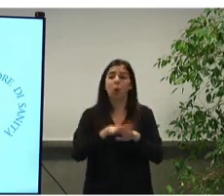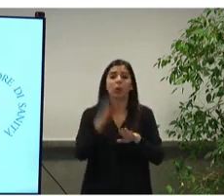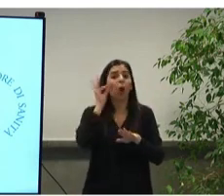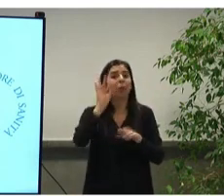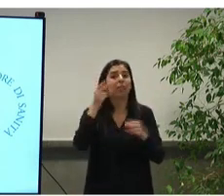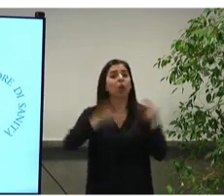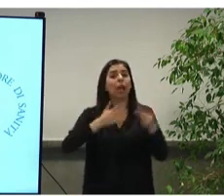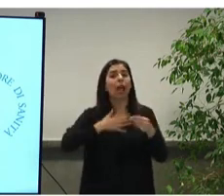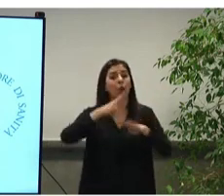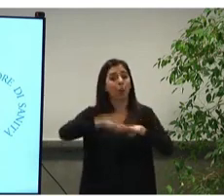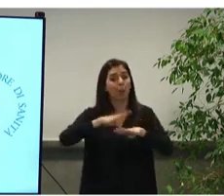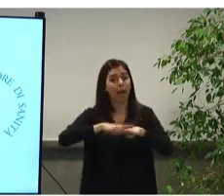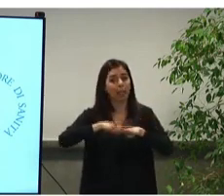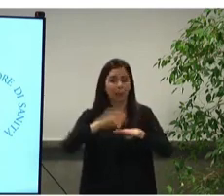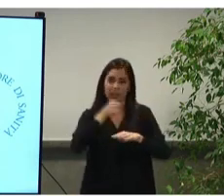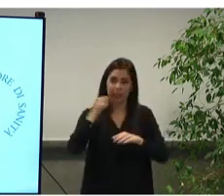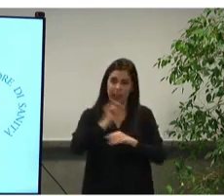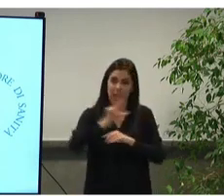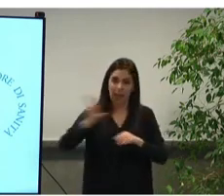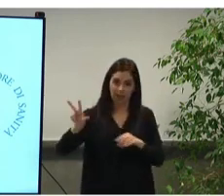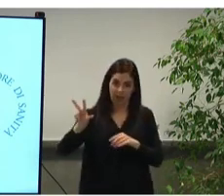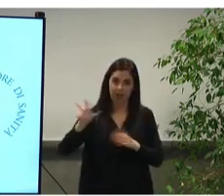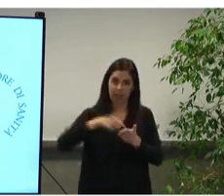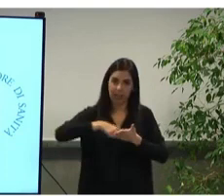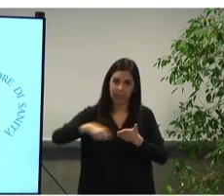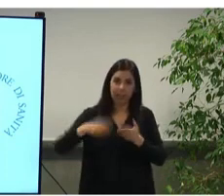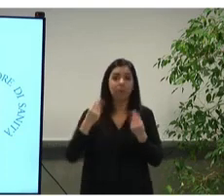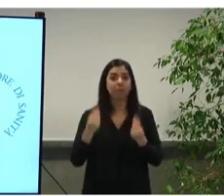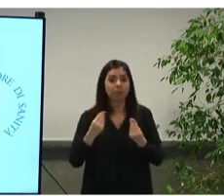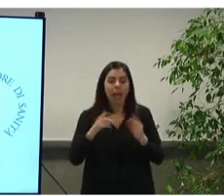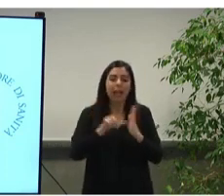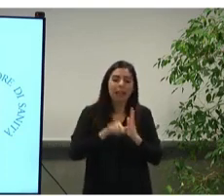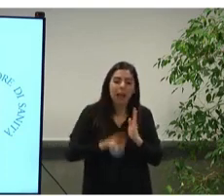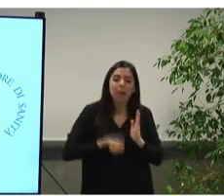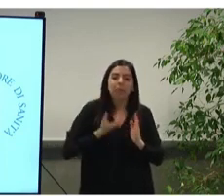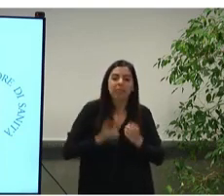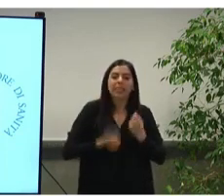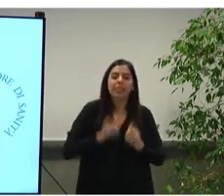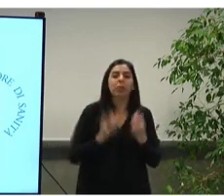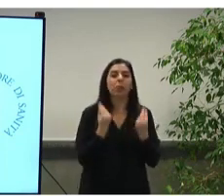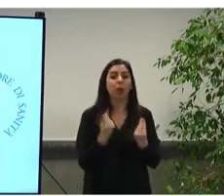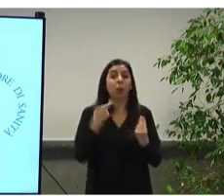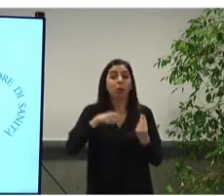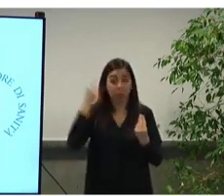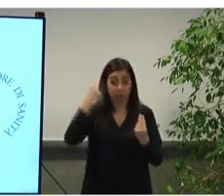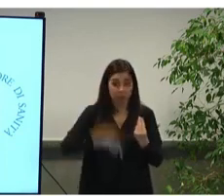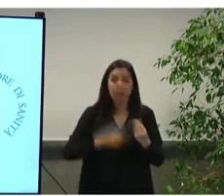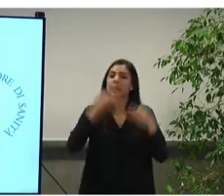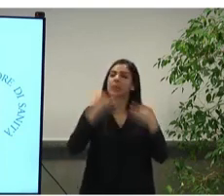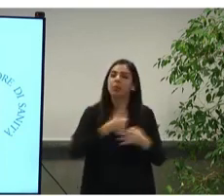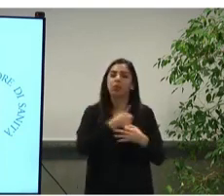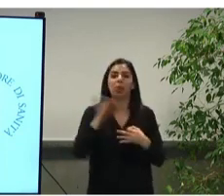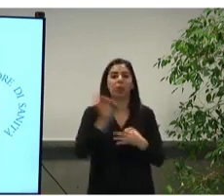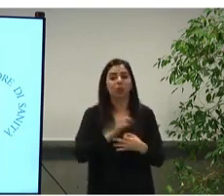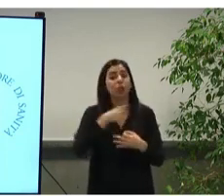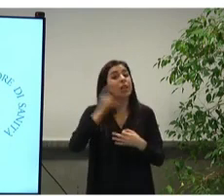di stime, ed è giusto puntualizzarlo, è il tempo di insorgenza dei sintomi, perché quello è sicuro. Noi di ogni paziente